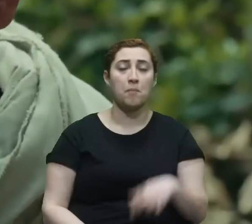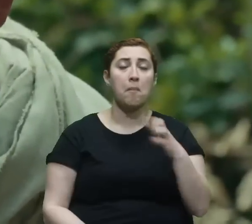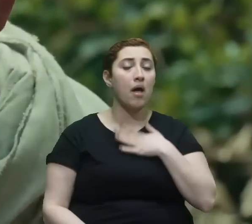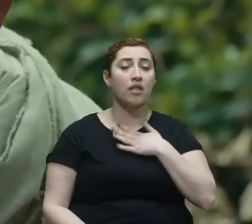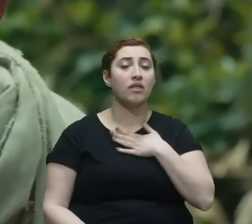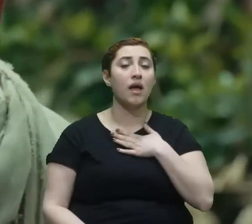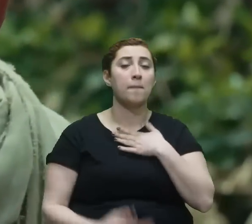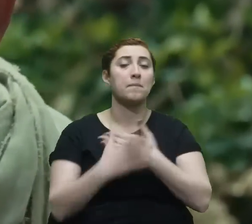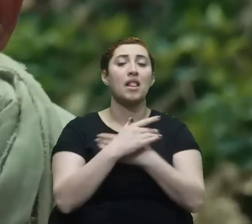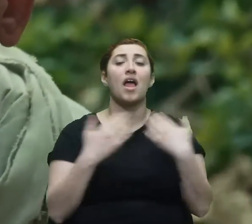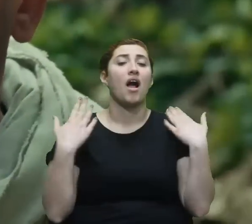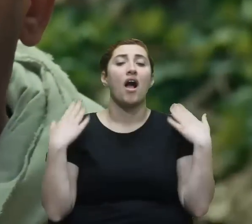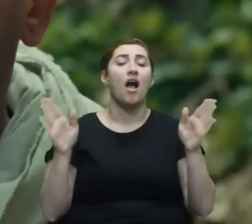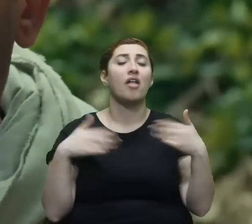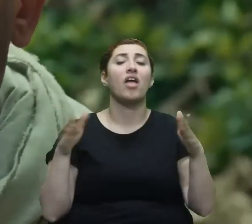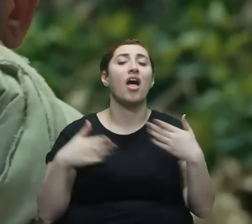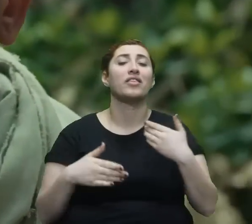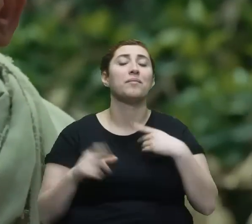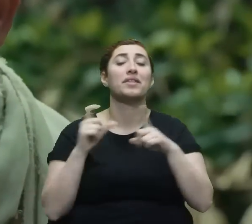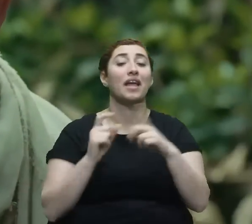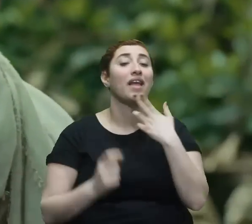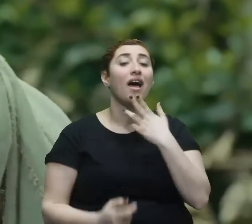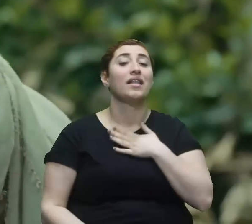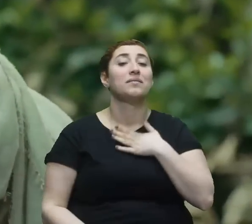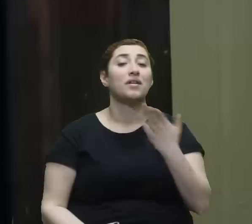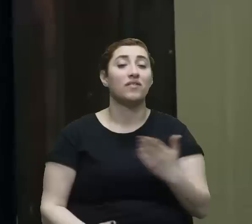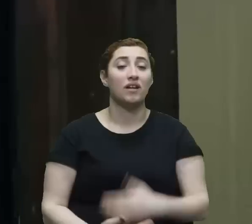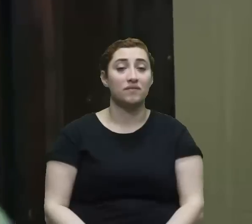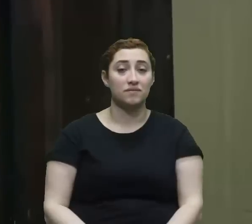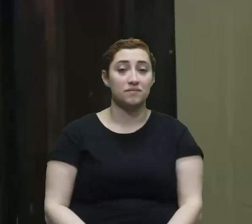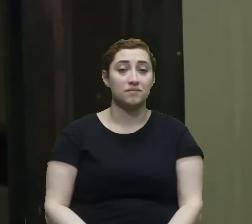Papatyam, melek kanatlım, tatanım efendi hazretleri.